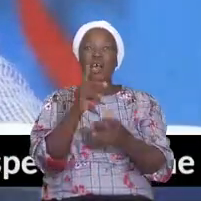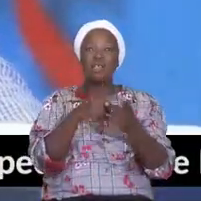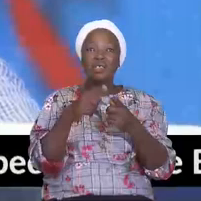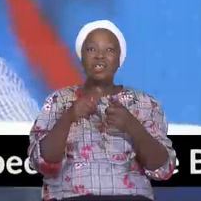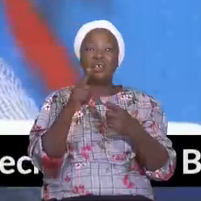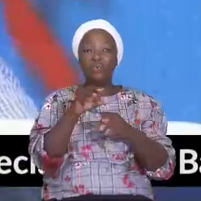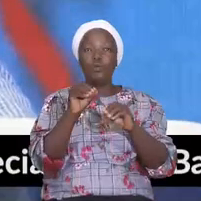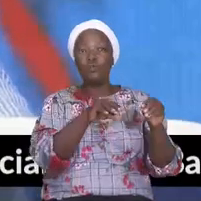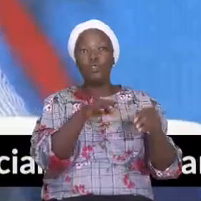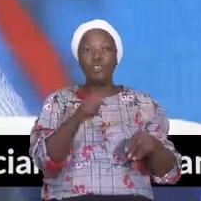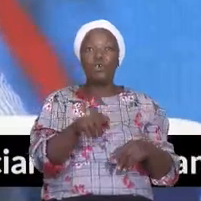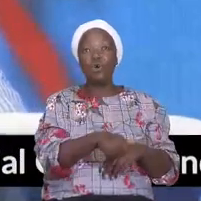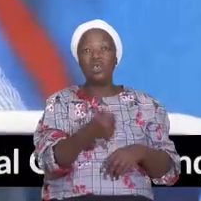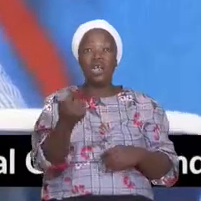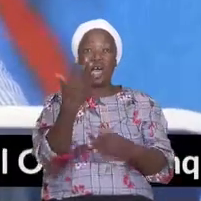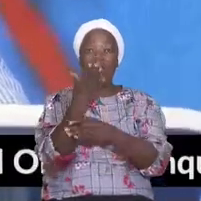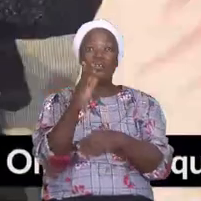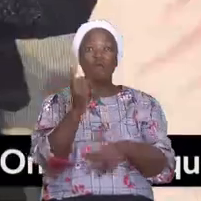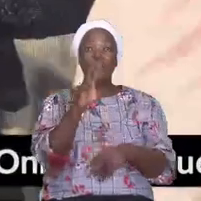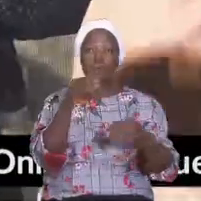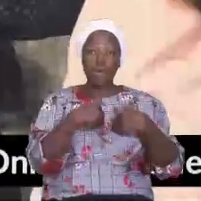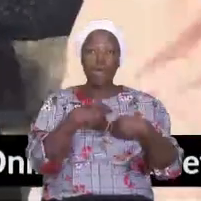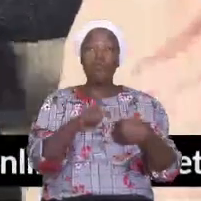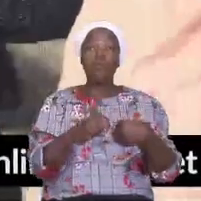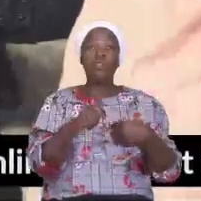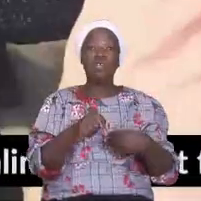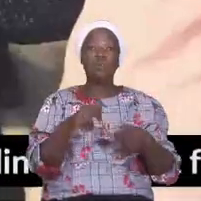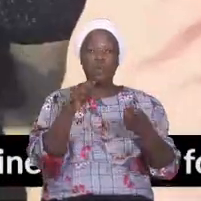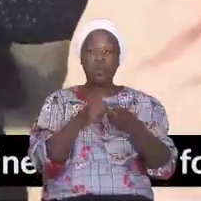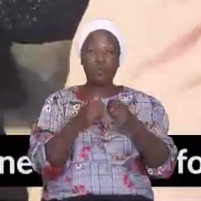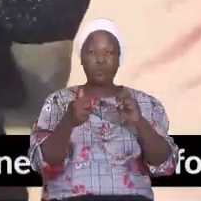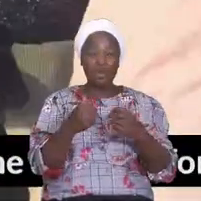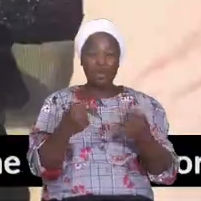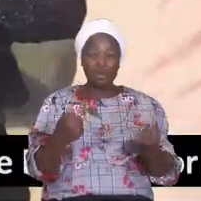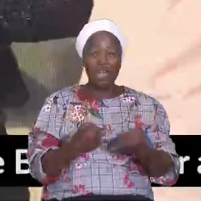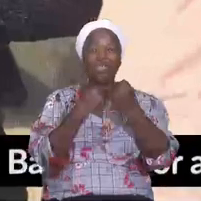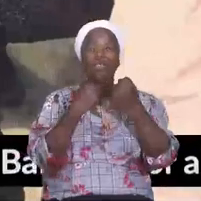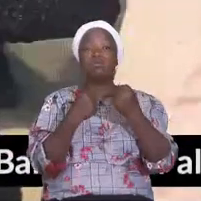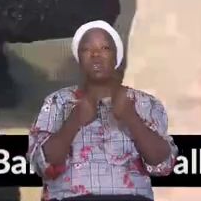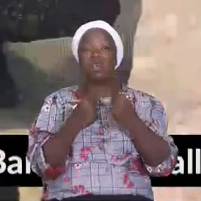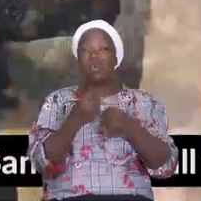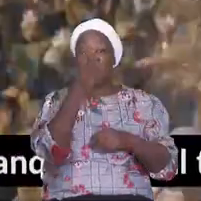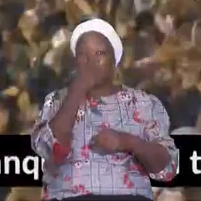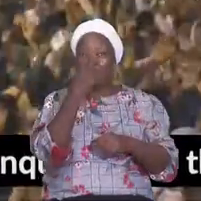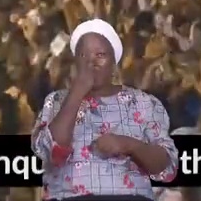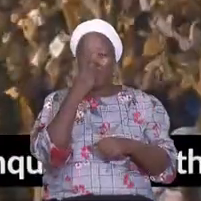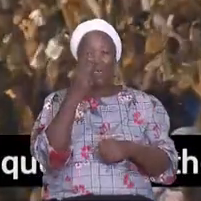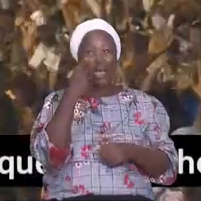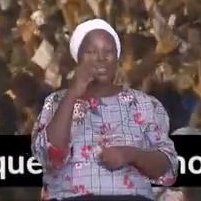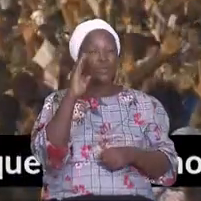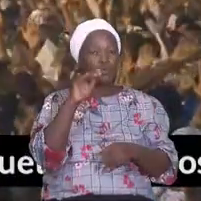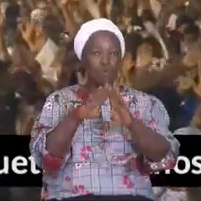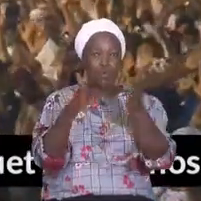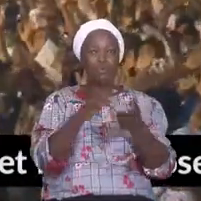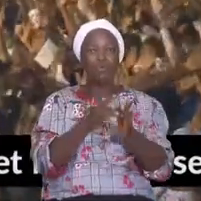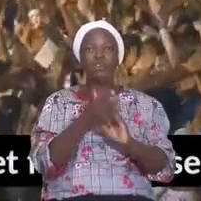veux la délivrance. Lève une main et impose l'autre main là où tu as le problème, le